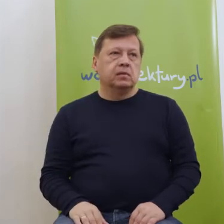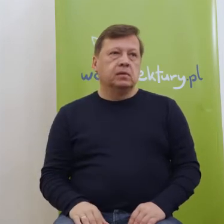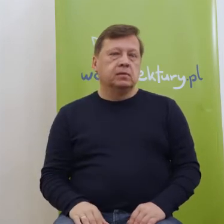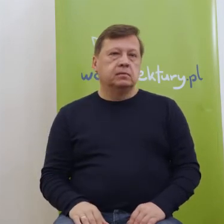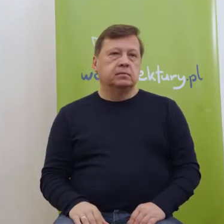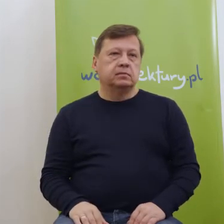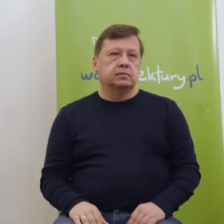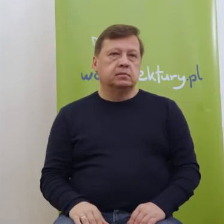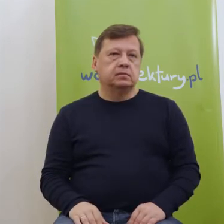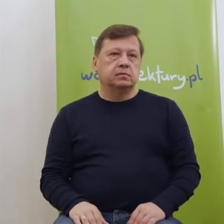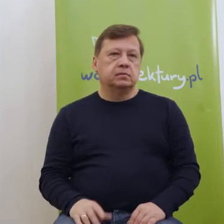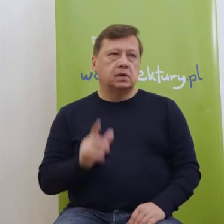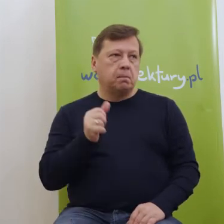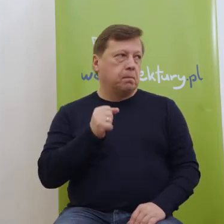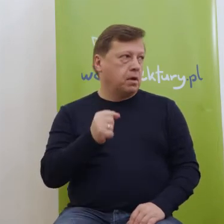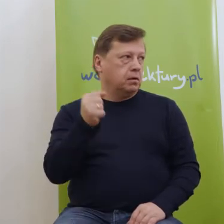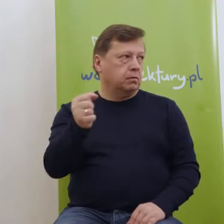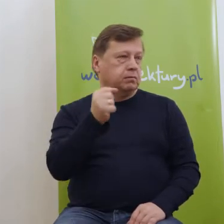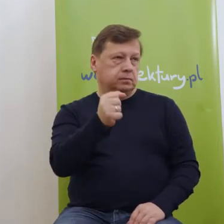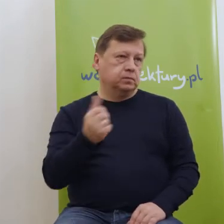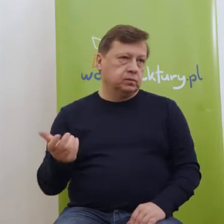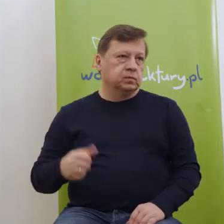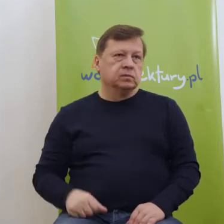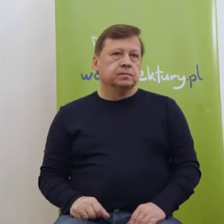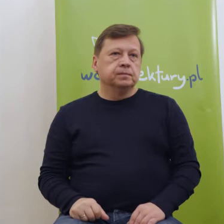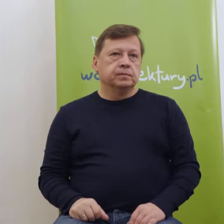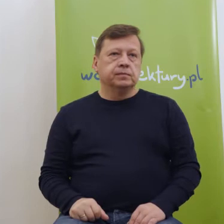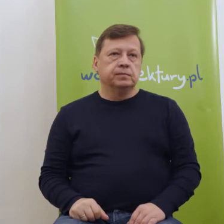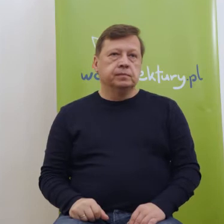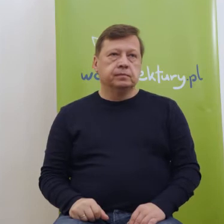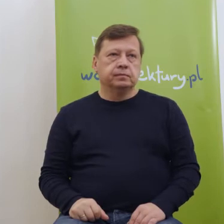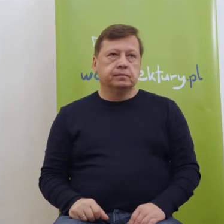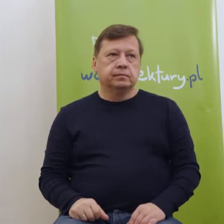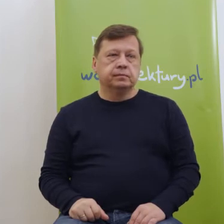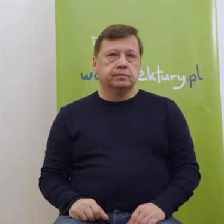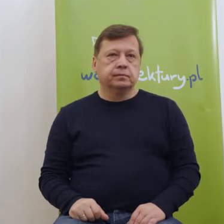razie czego to będziemy włączać, gdyby państwo chcieli, postaram się patrzeć.